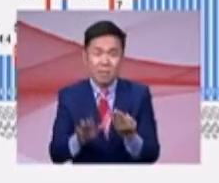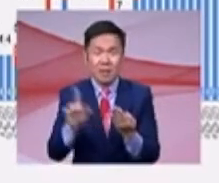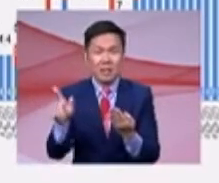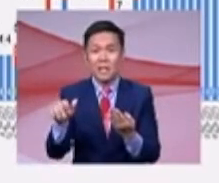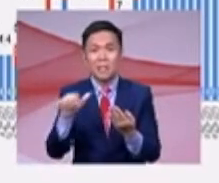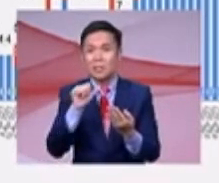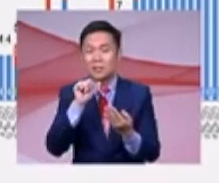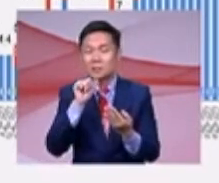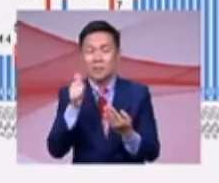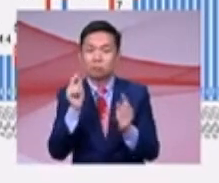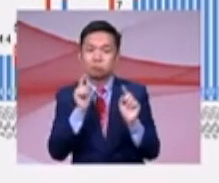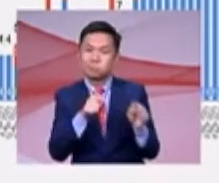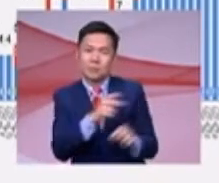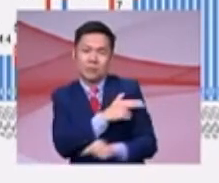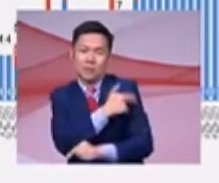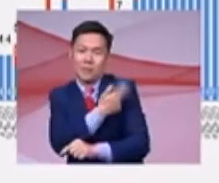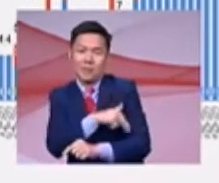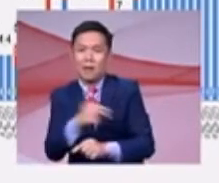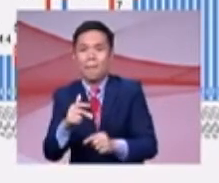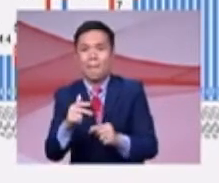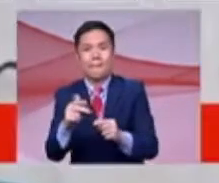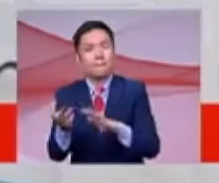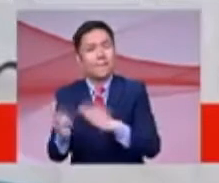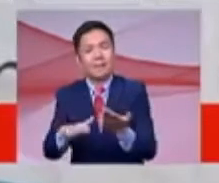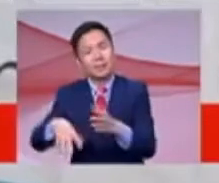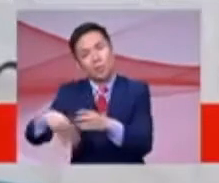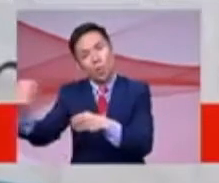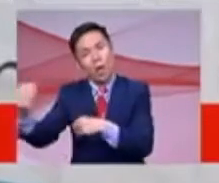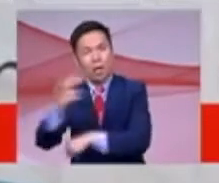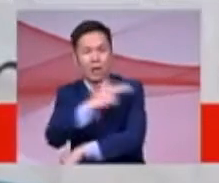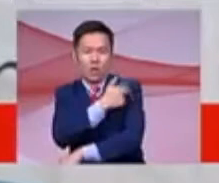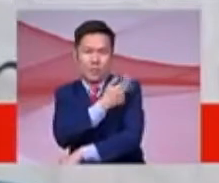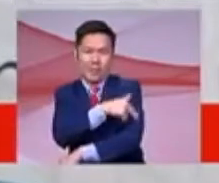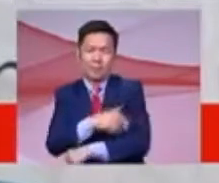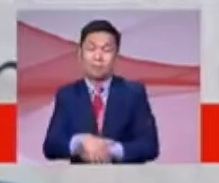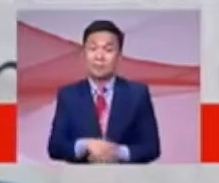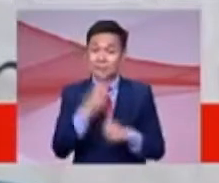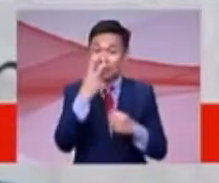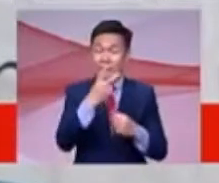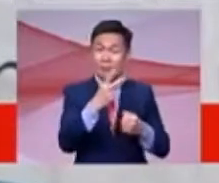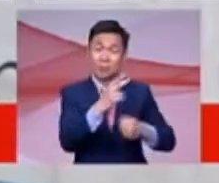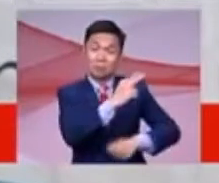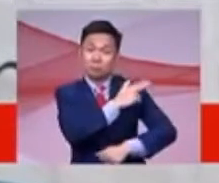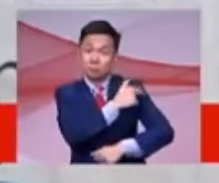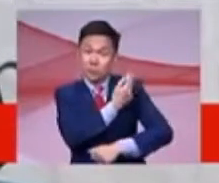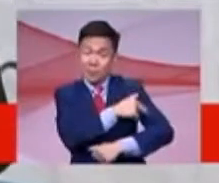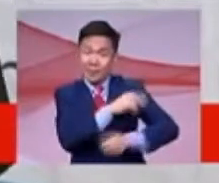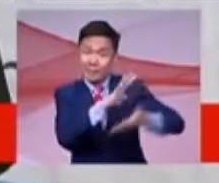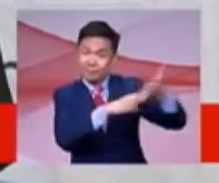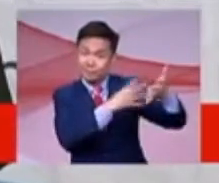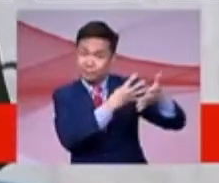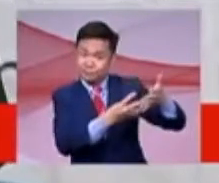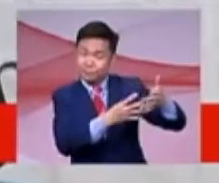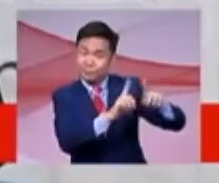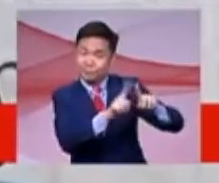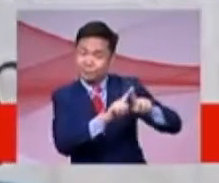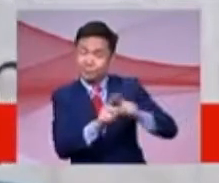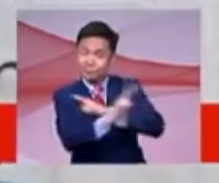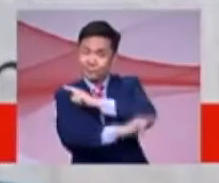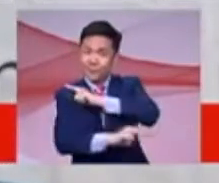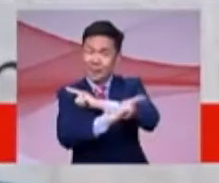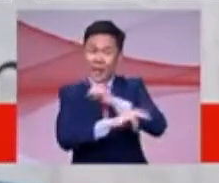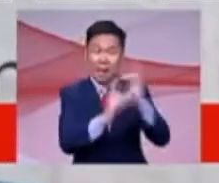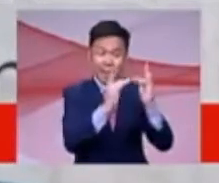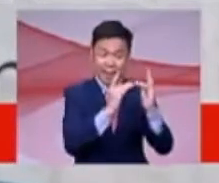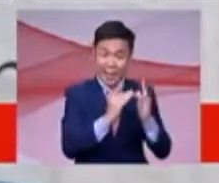luar hospital. Next. Inilah senarai negeri dan hospital dengan penggunaan katil COVID-19,